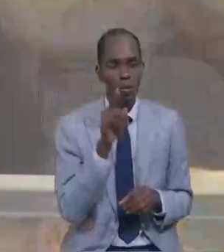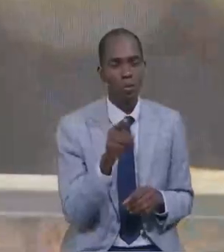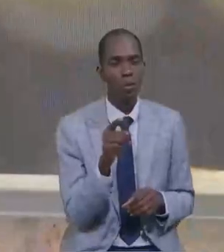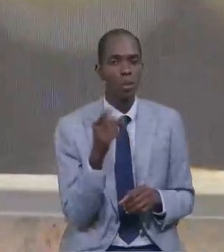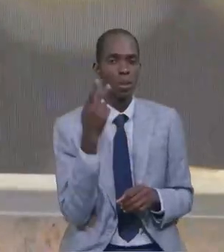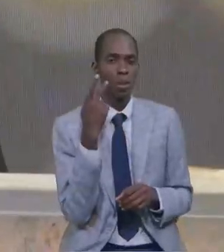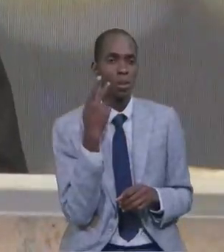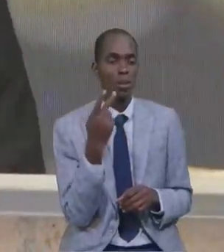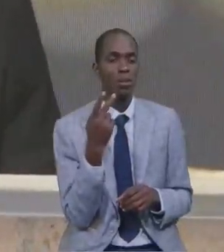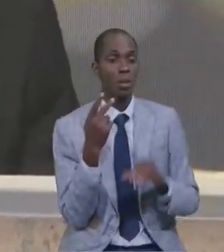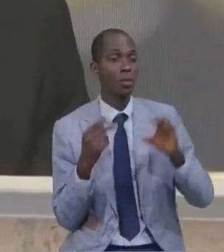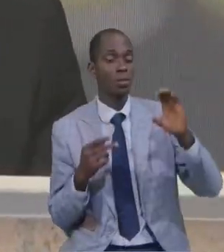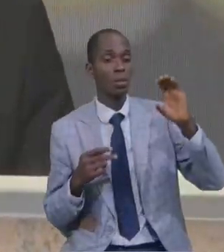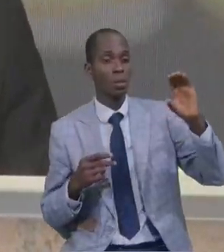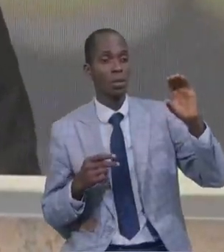L'engagement au nouveau commandement.